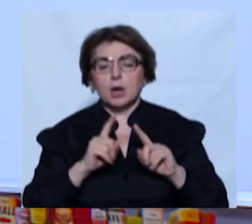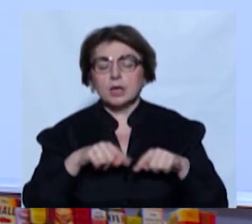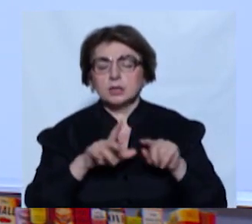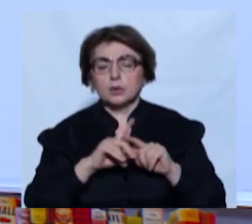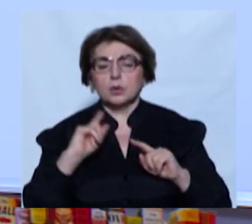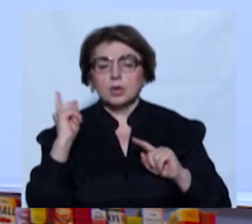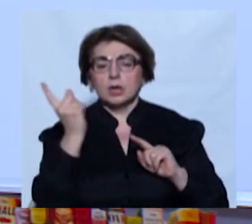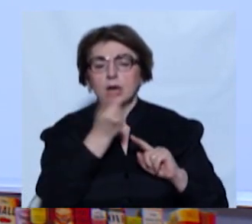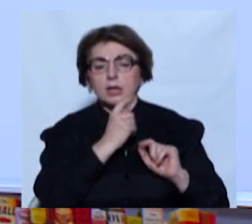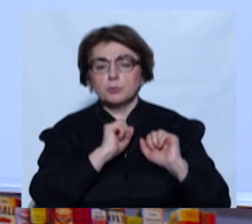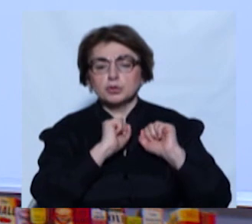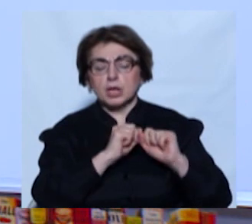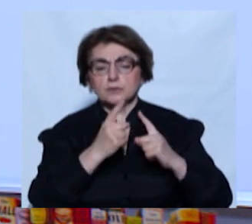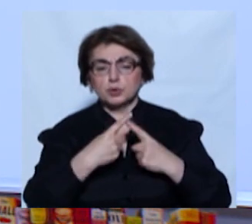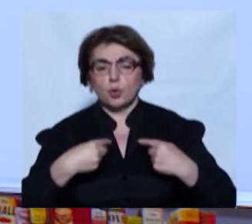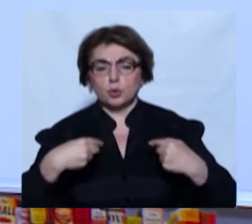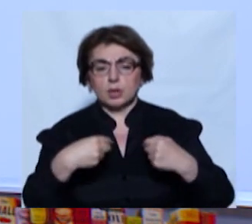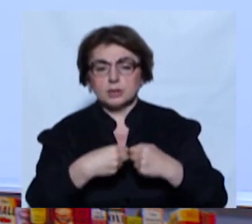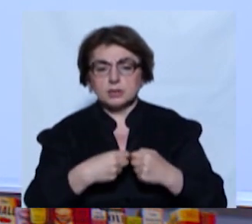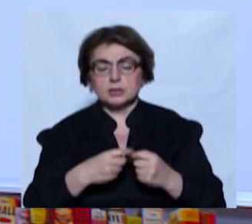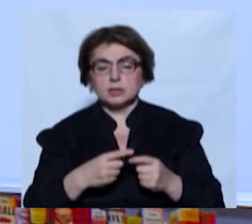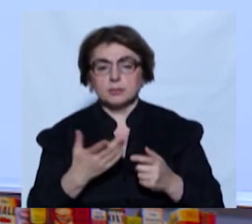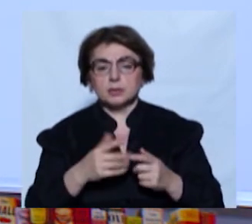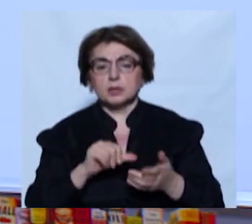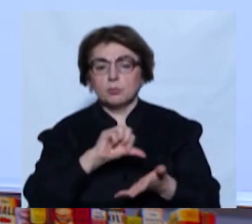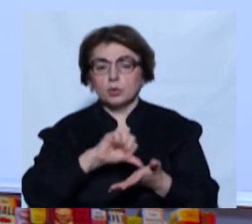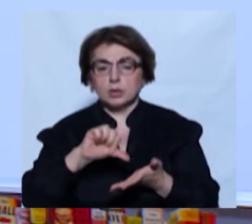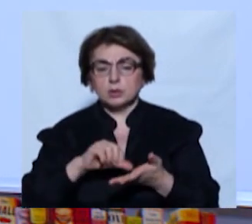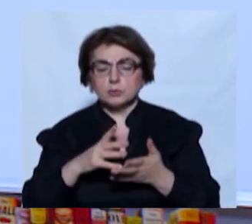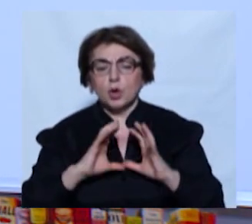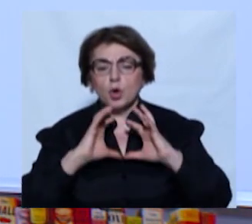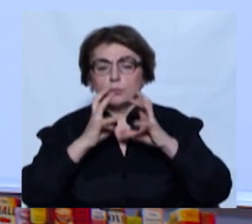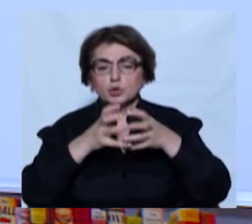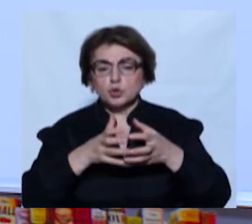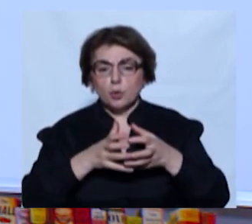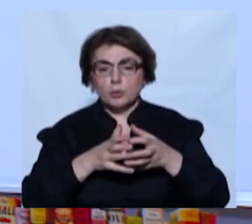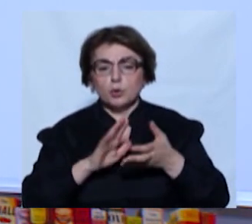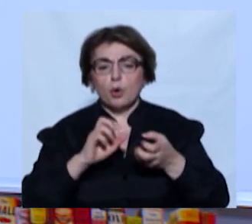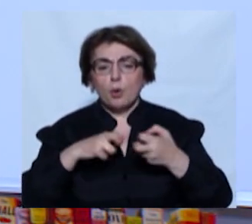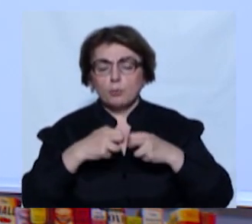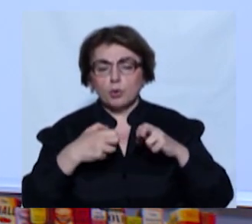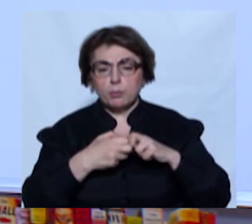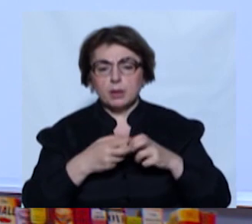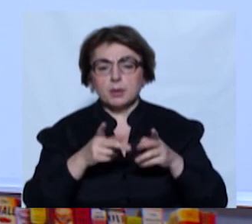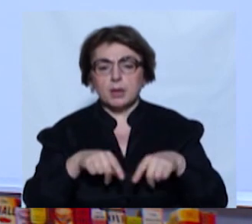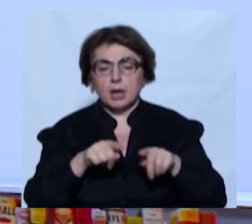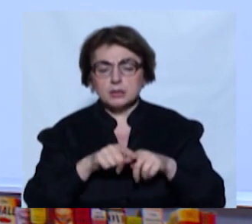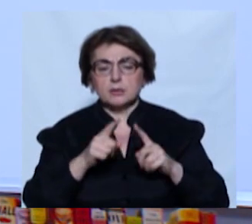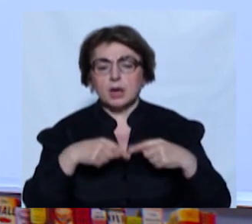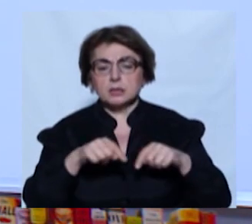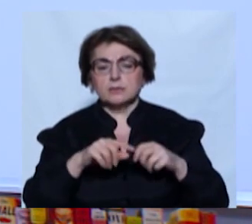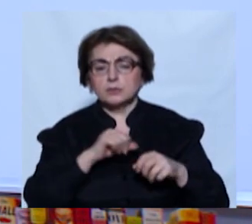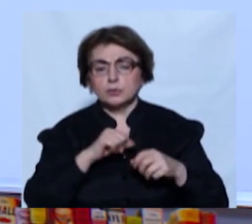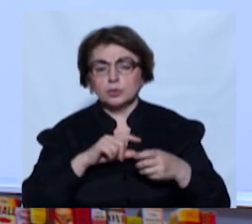დაცვითი ორგანიზაციები, გარემოს დაცვითი ორგანიზაციების როლი მსოფლიოს გლობალური პრობლემების და ზოგადად ასევე გლობალური